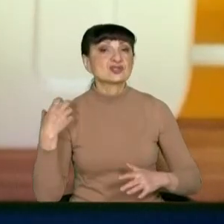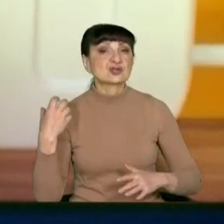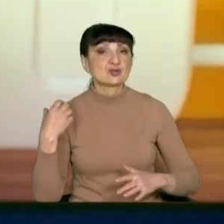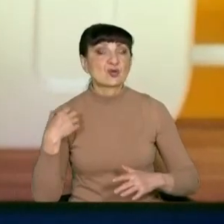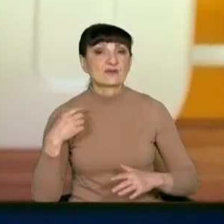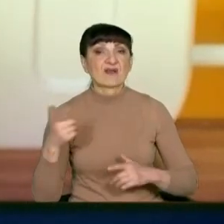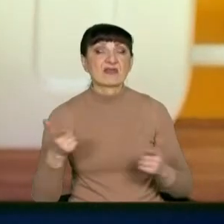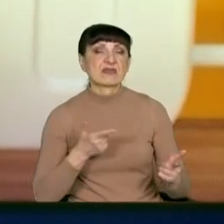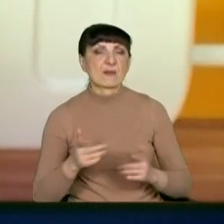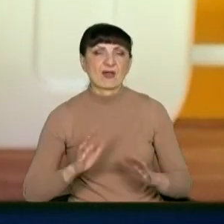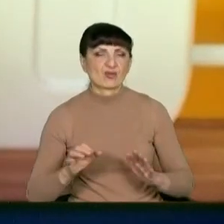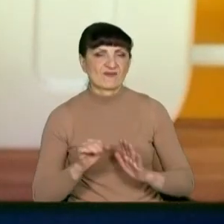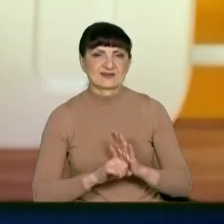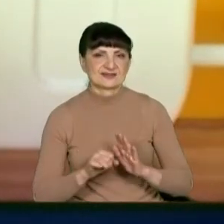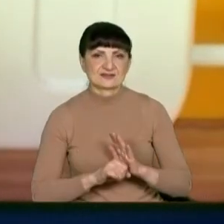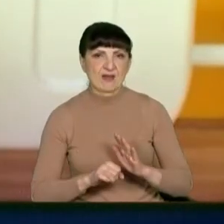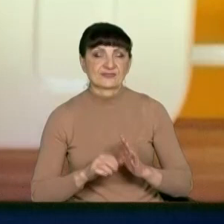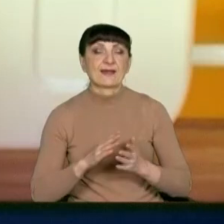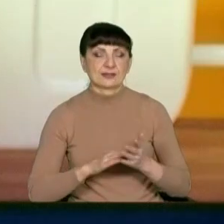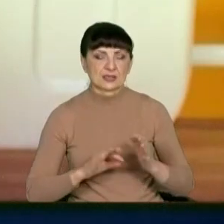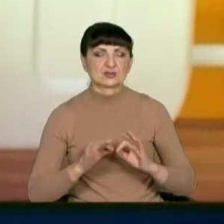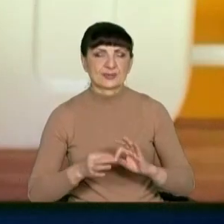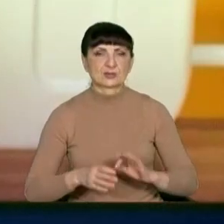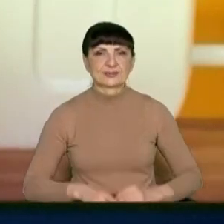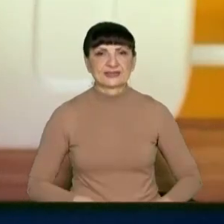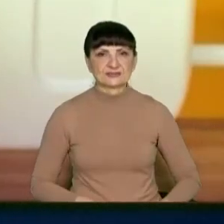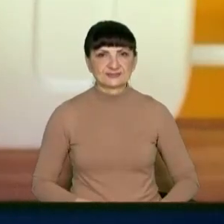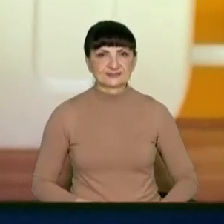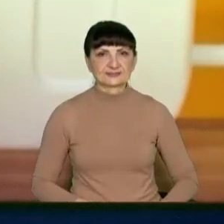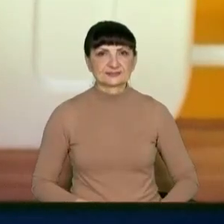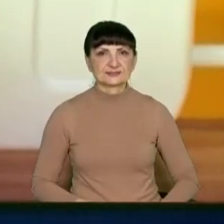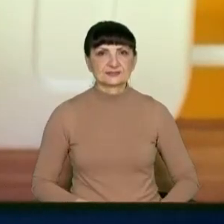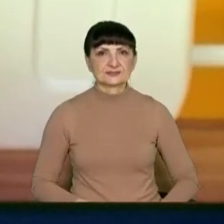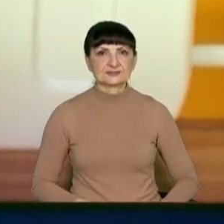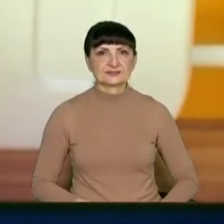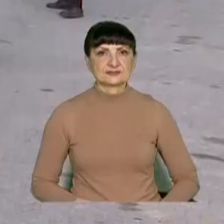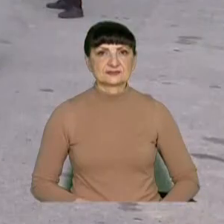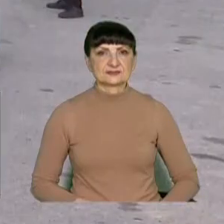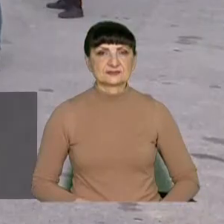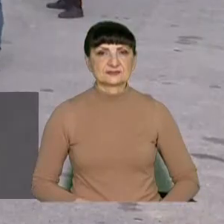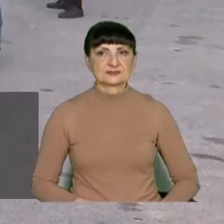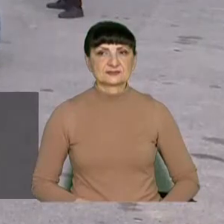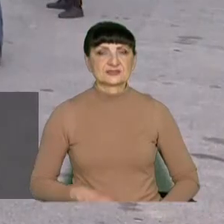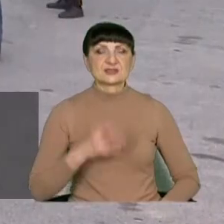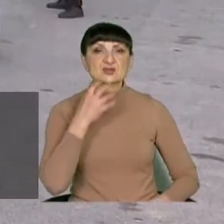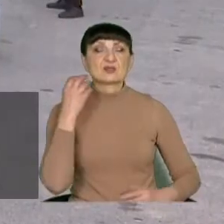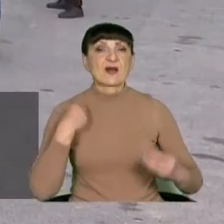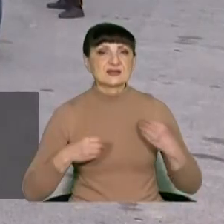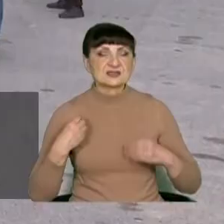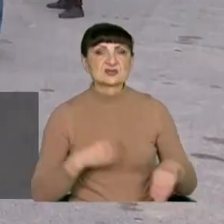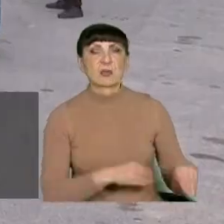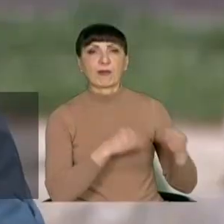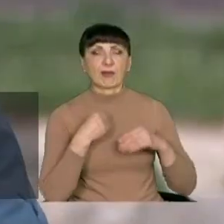не подготовились к зиме. Елена Карпенко выслушала все стороны. Теплая одежда, пледы